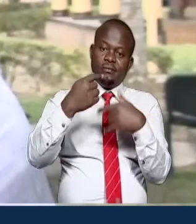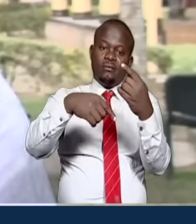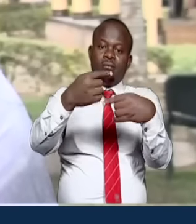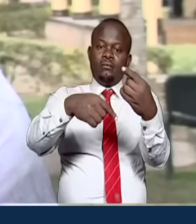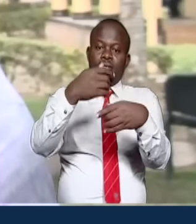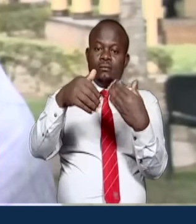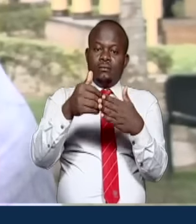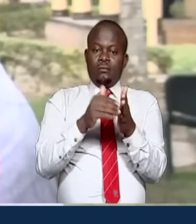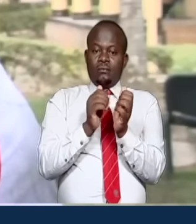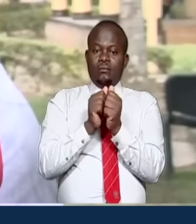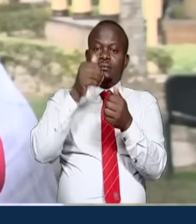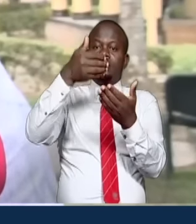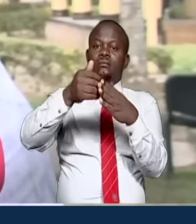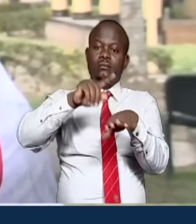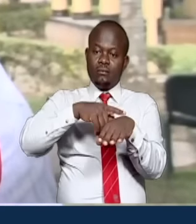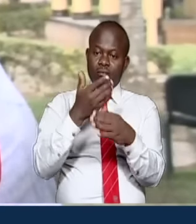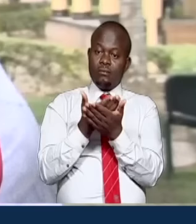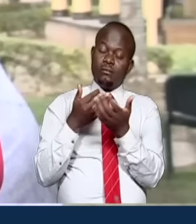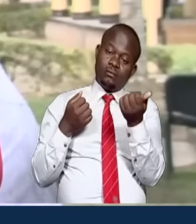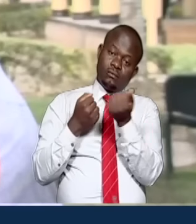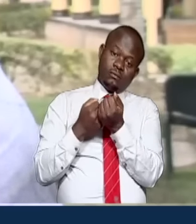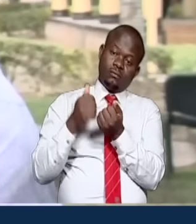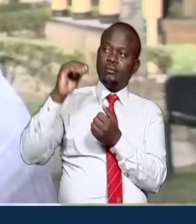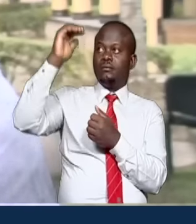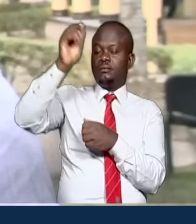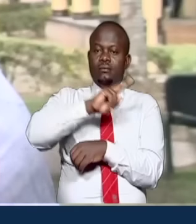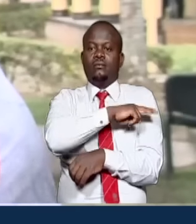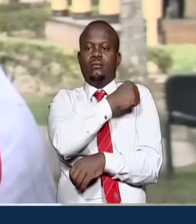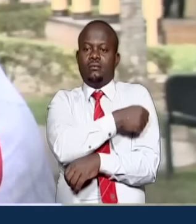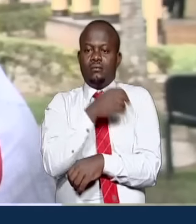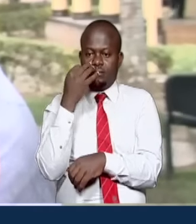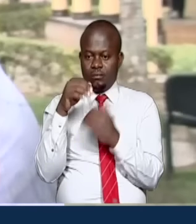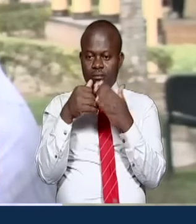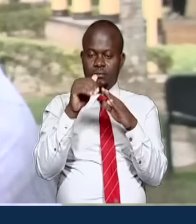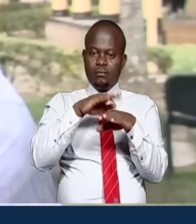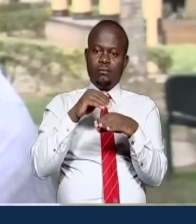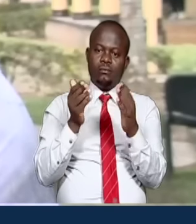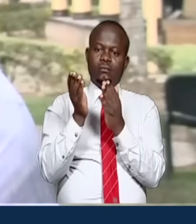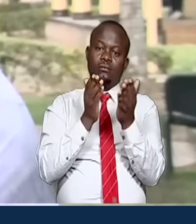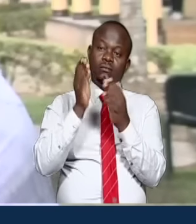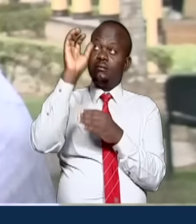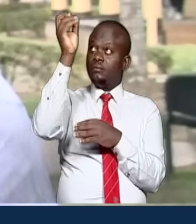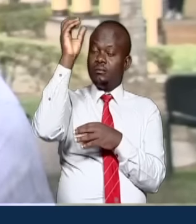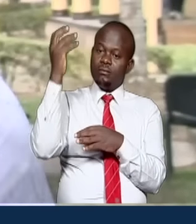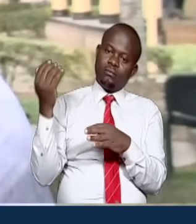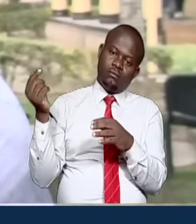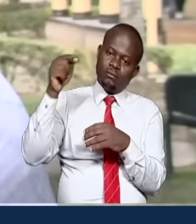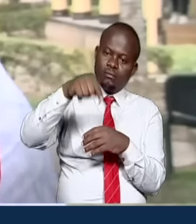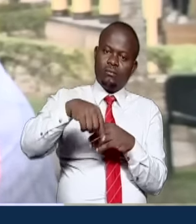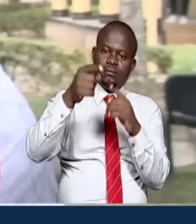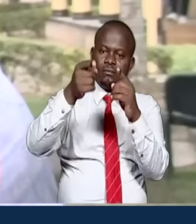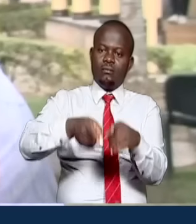urabikomeza kugeza hahandi wasabye ubutabazi bwisumbuye bwo kwa muganga, niba wahamagaye serivisi ambulancier ikaba